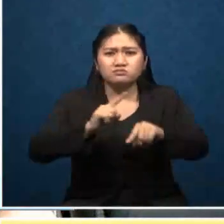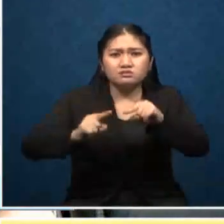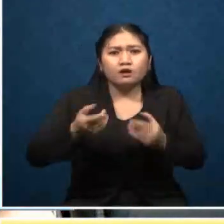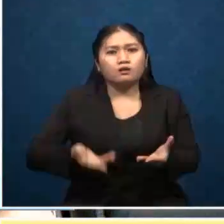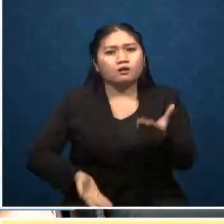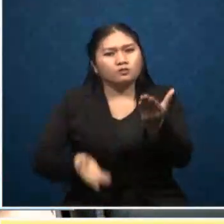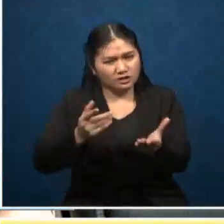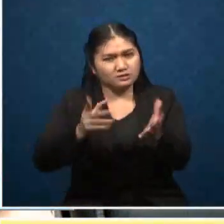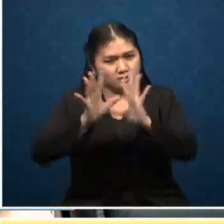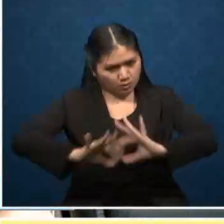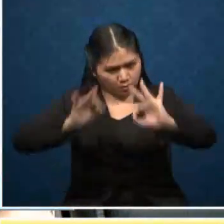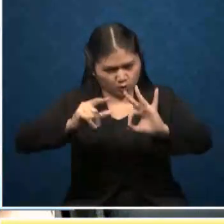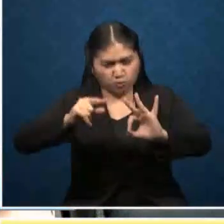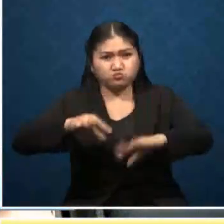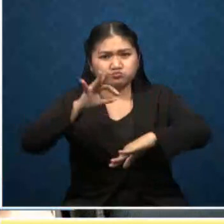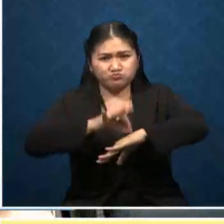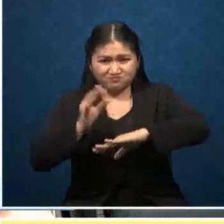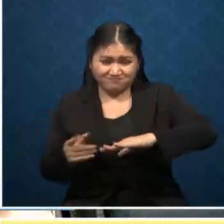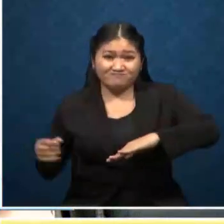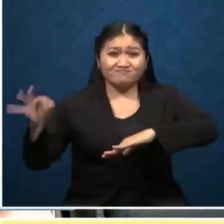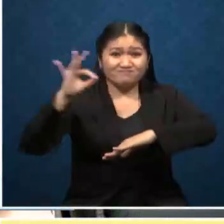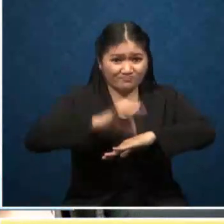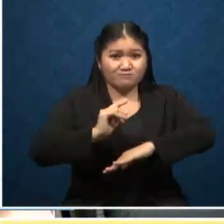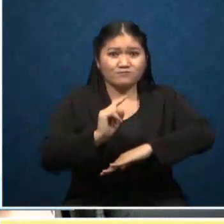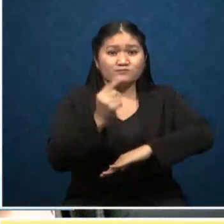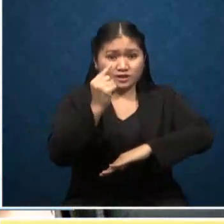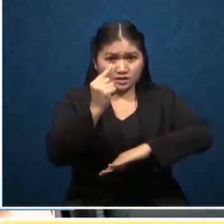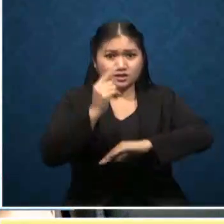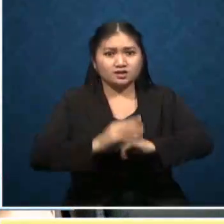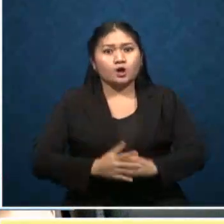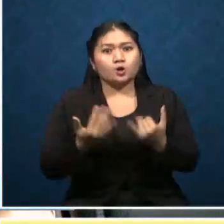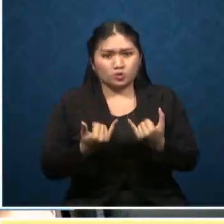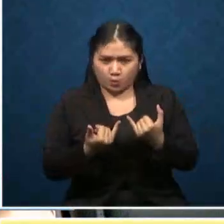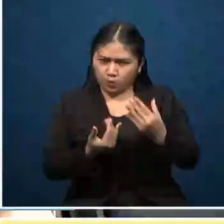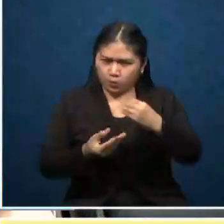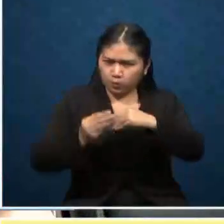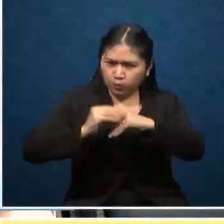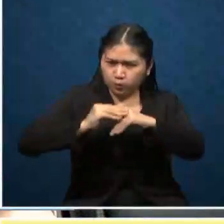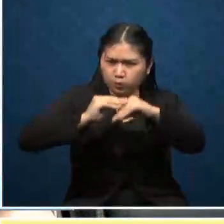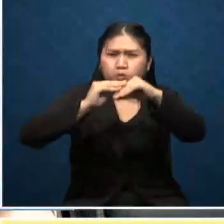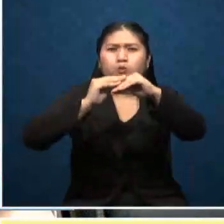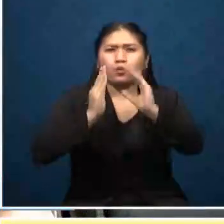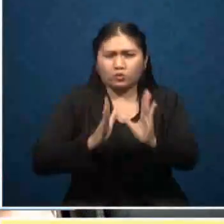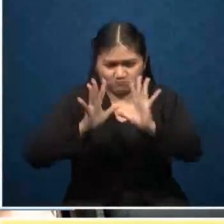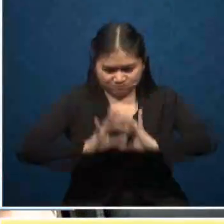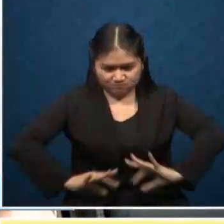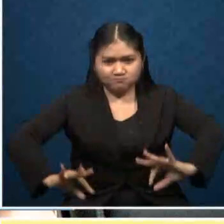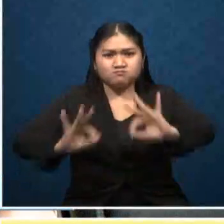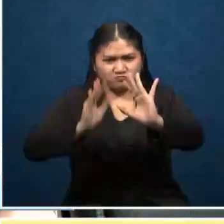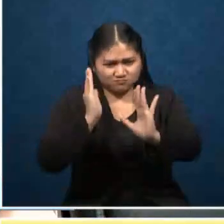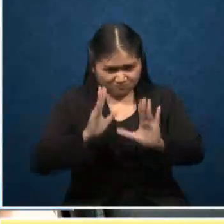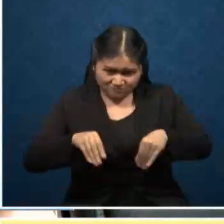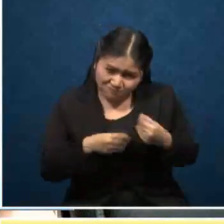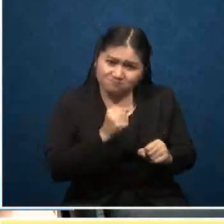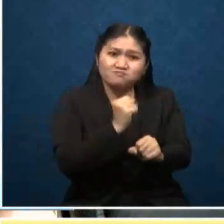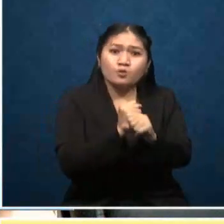จะตองมีการบนจุบพจารณา รับทดแนเข้ามาเพราฉั้การผลิจำนวนใหเพิ่มมากขึ้นนั้นมีความจำเป็อย่างยิ่งคุณ